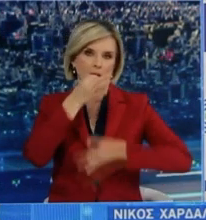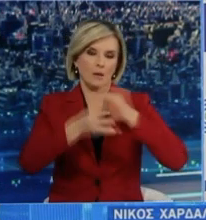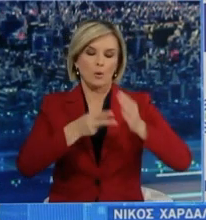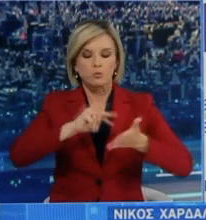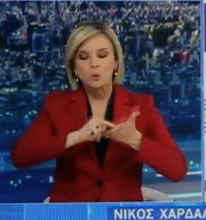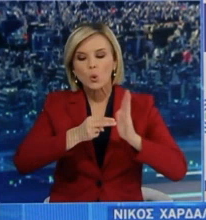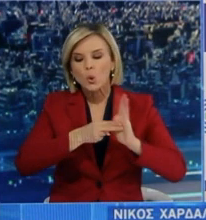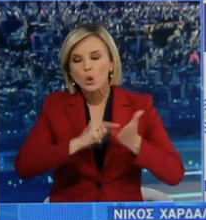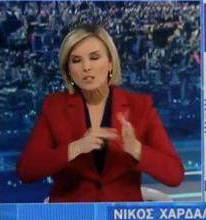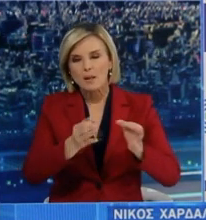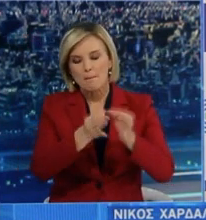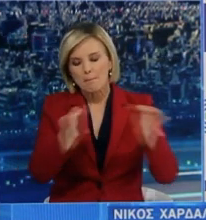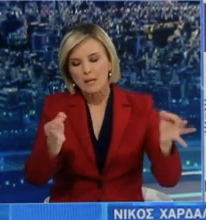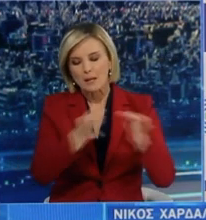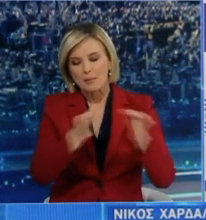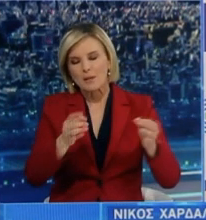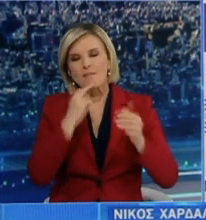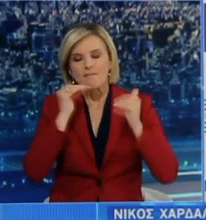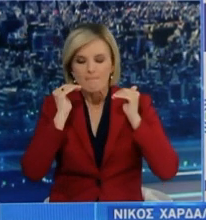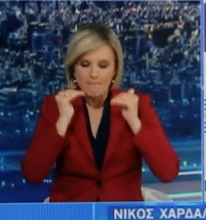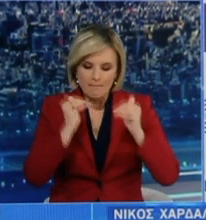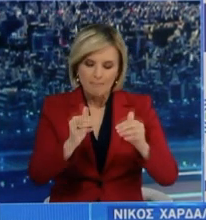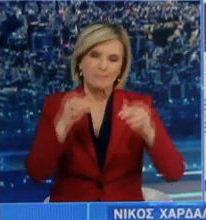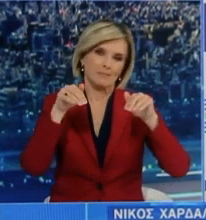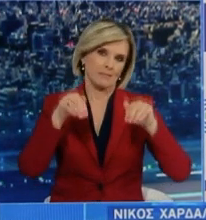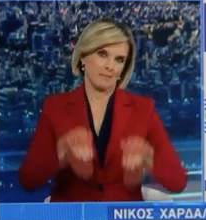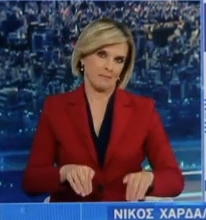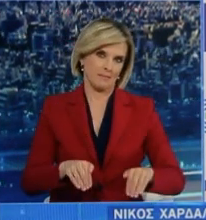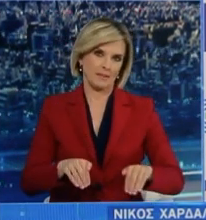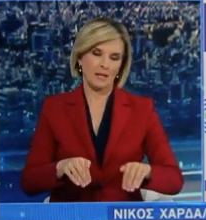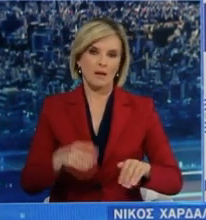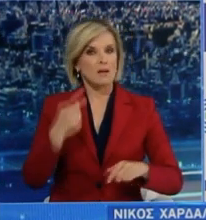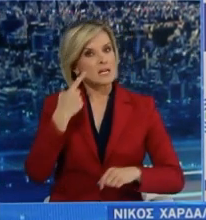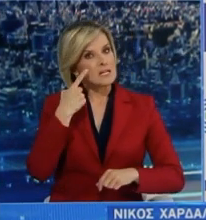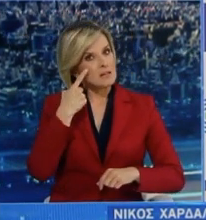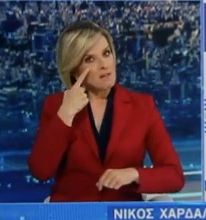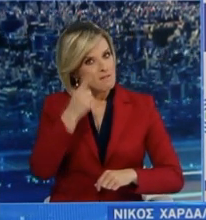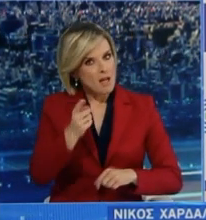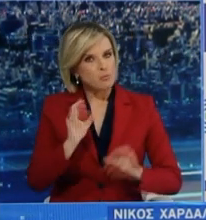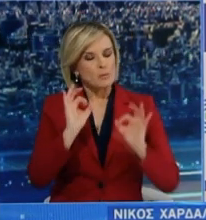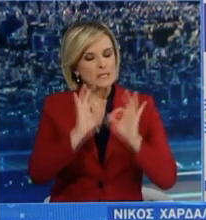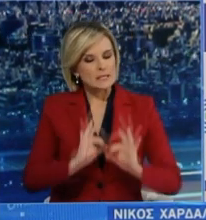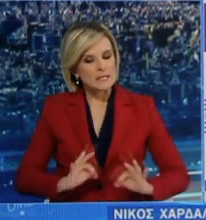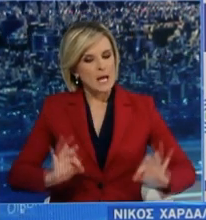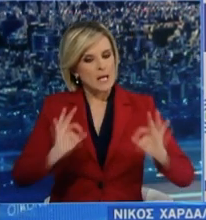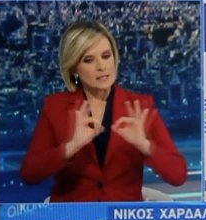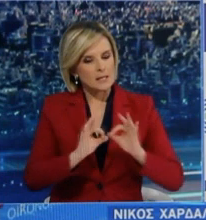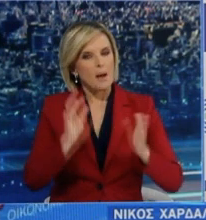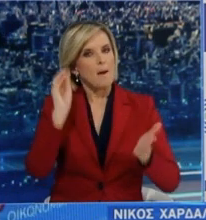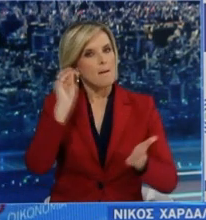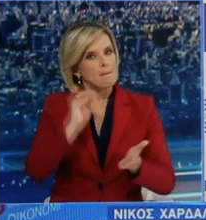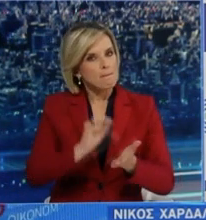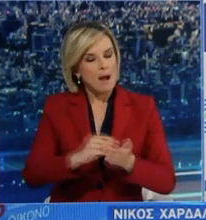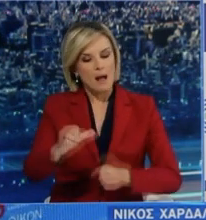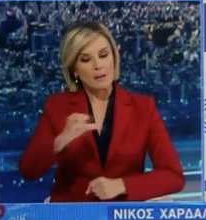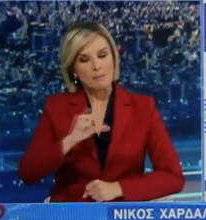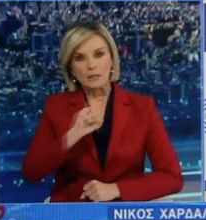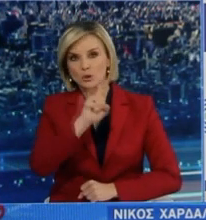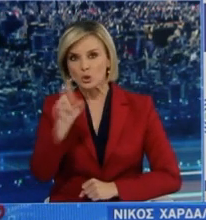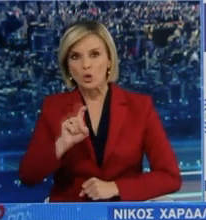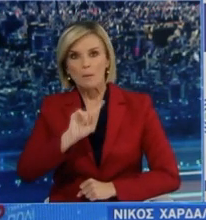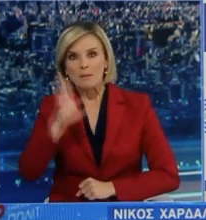στην τήρηση των υγειονομικών πρωτοκόλων. Μπορεί σταδιακά να κάνουμε βήματα προς την κανονικότητα, δεν θα πρέπει όμως